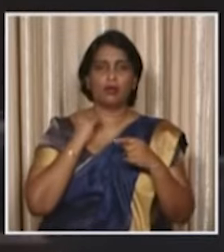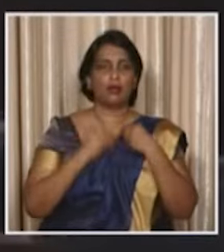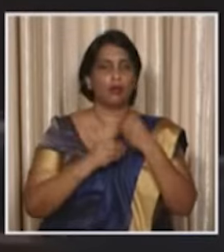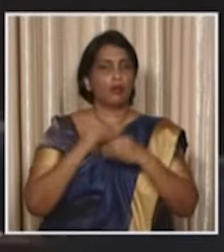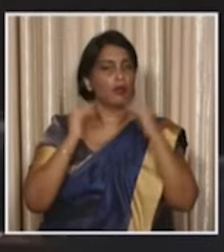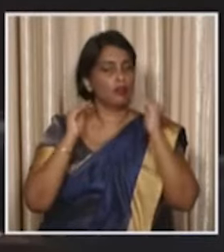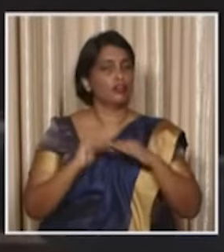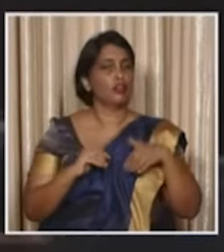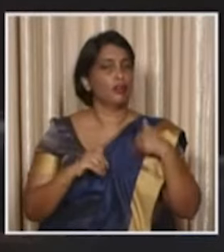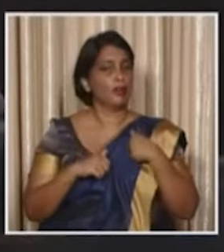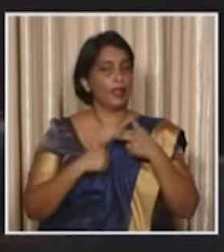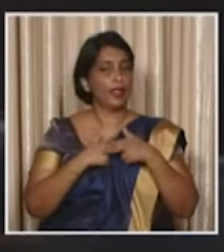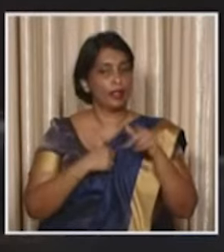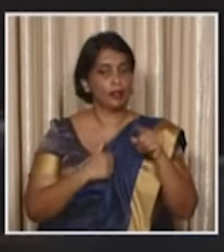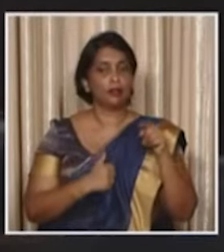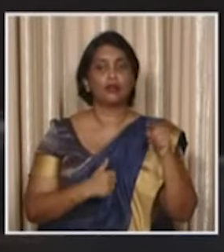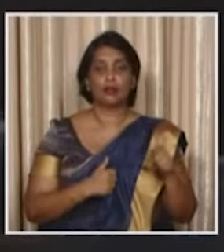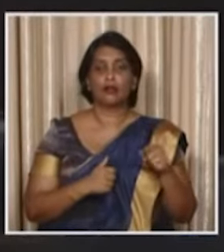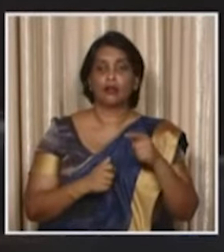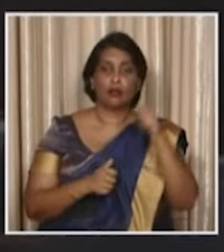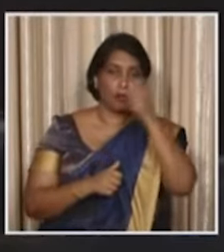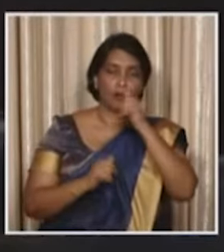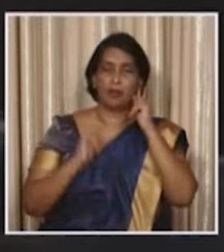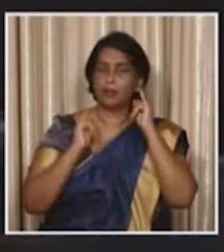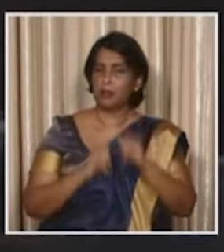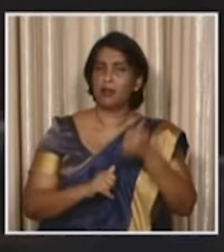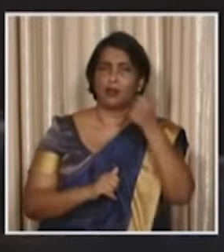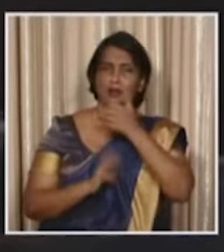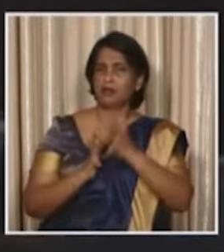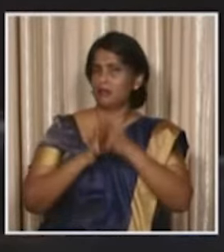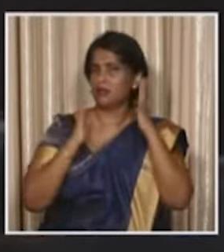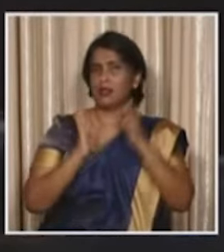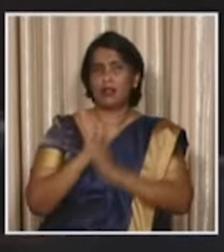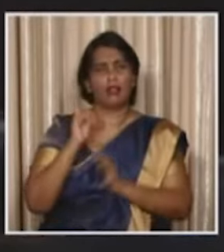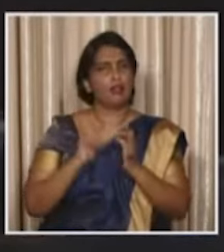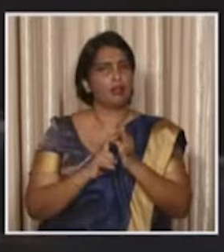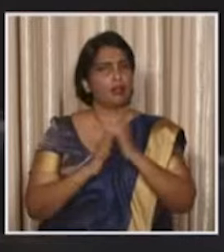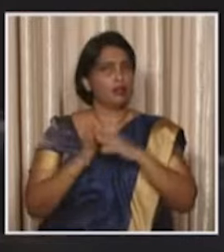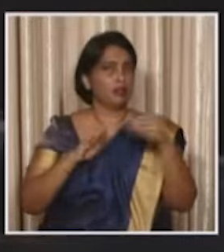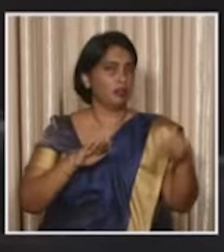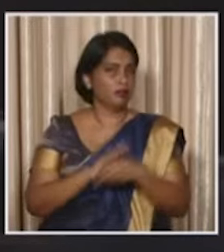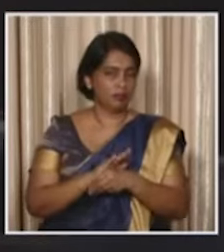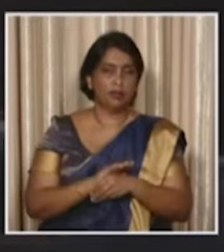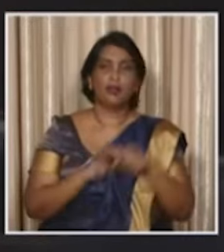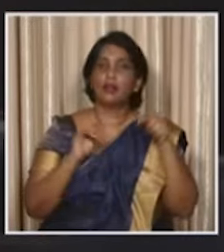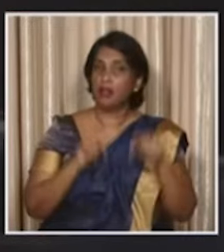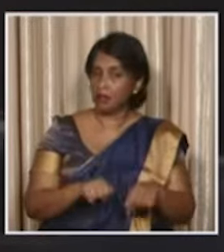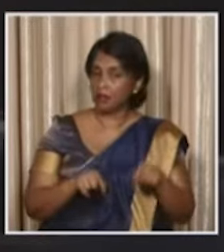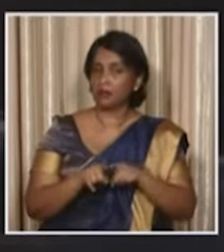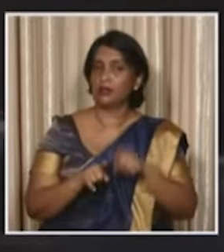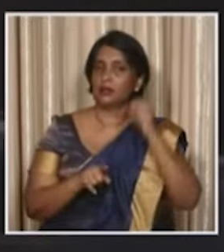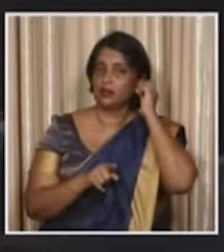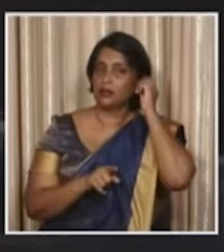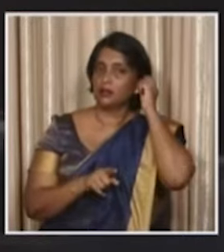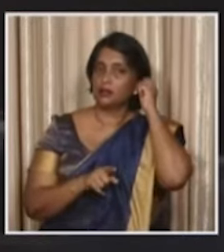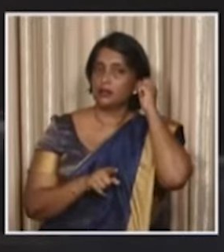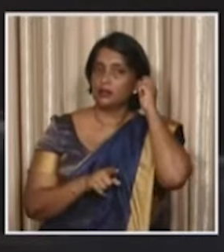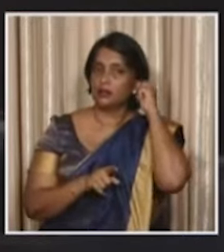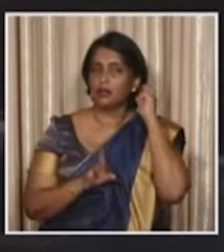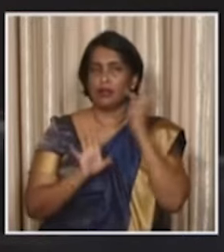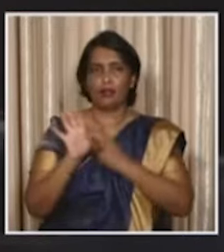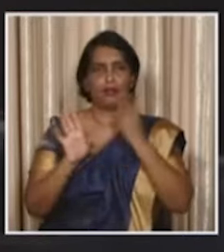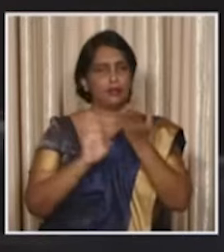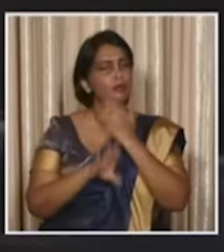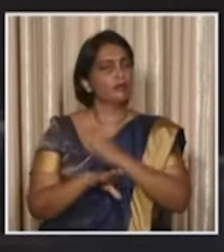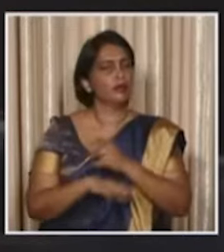ආයෝජන අඩු වෙන්න ප්‍රධාන හේතුව තමයි මේ තියෙන වංචා දූෂණ හොරකම්, මේ ඇමතිවරු පගා ගන්න එක. දැන් අද ගත්තොත් අපි කවුරුත් දන්නවා මීට අවුරුදු දෙකකට